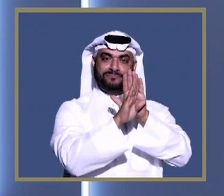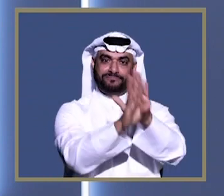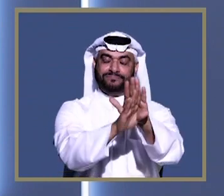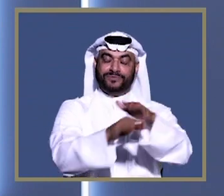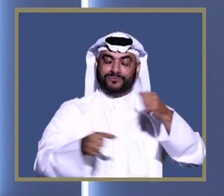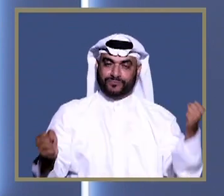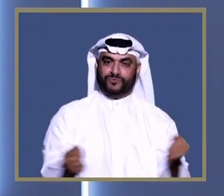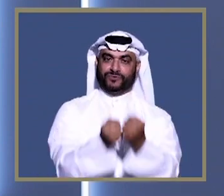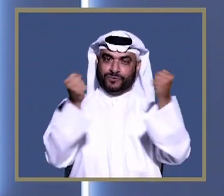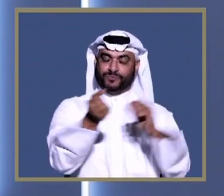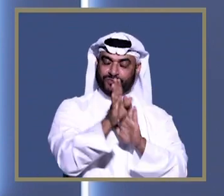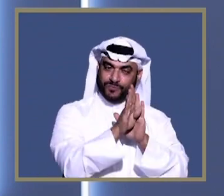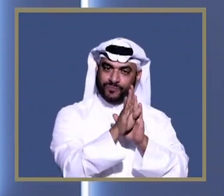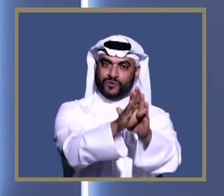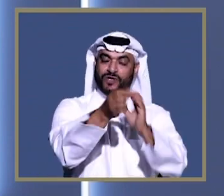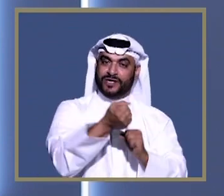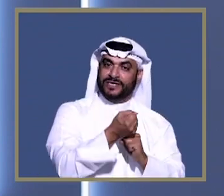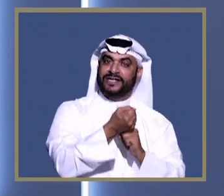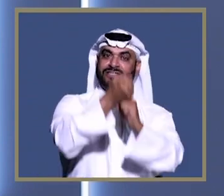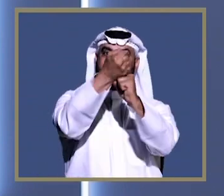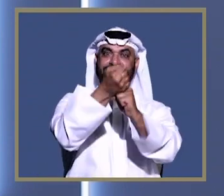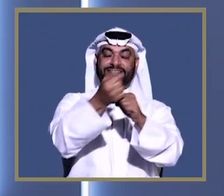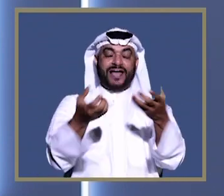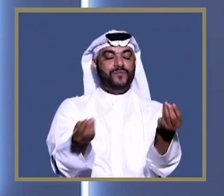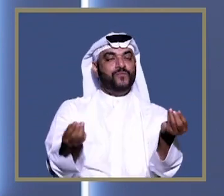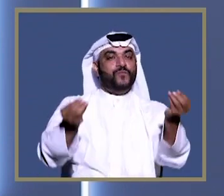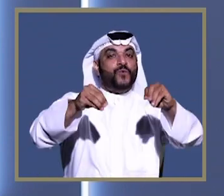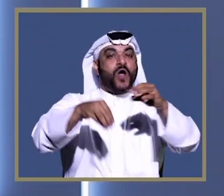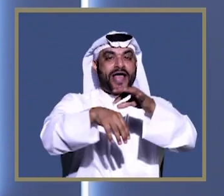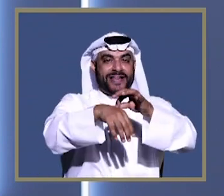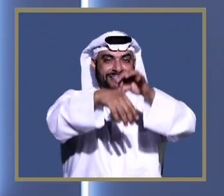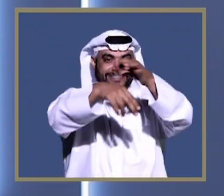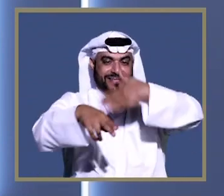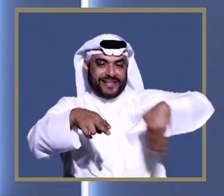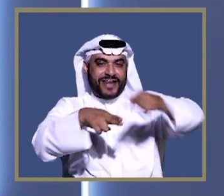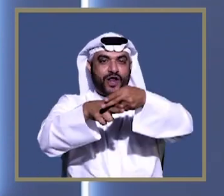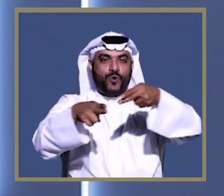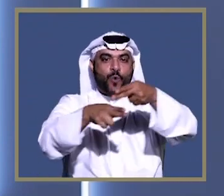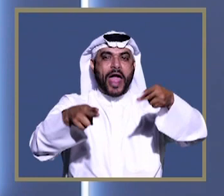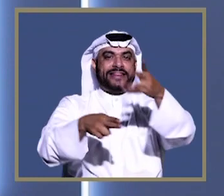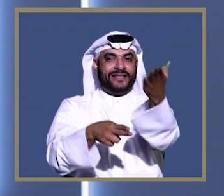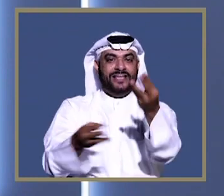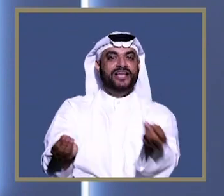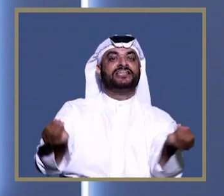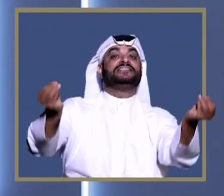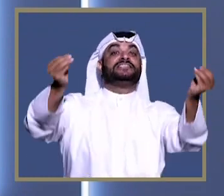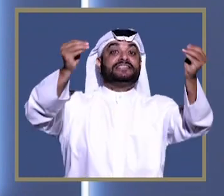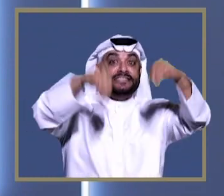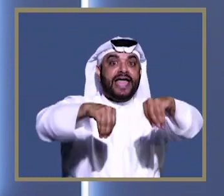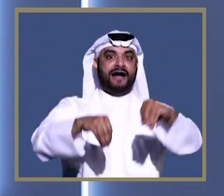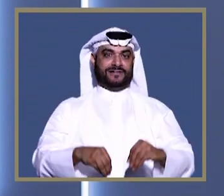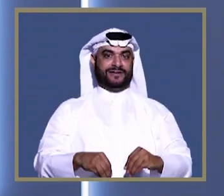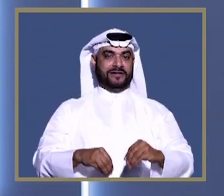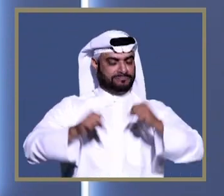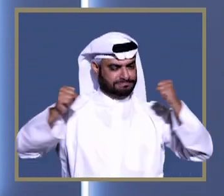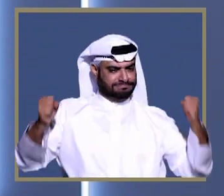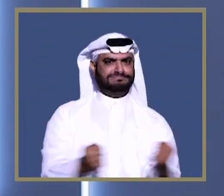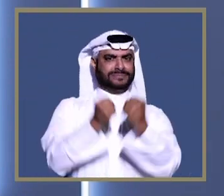سيدفع إن شاء الله إلى تعديل وإصلاح التركيبة السكانية، وسيزيد من إنتاجية